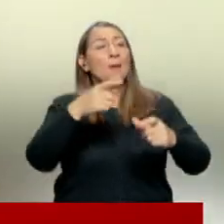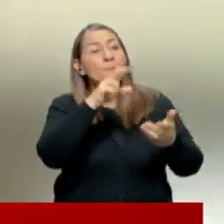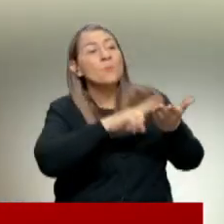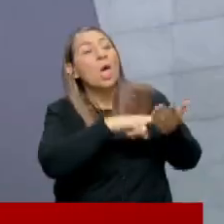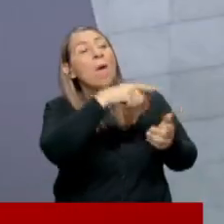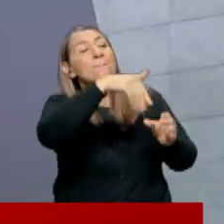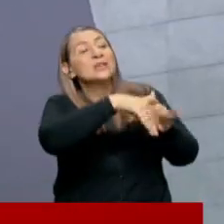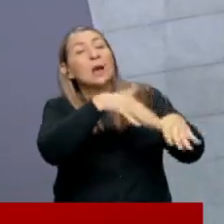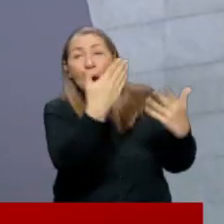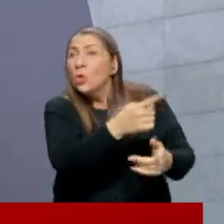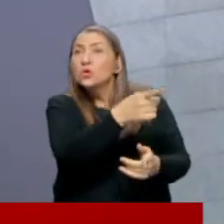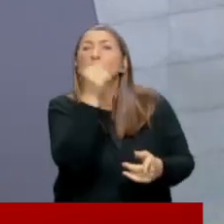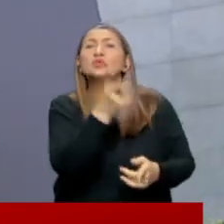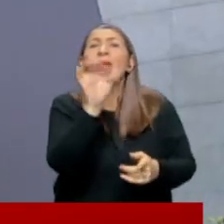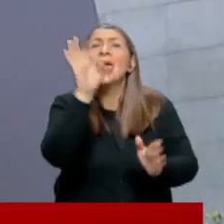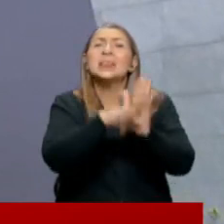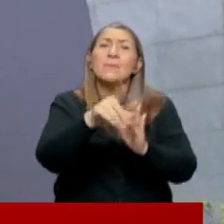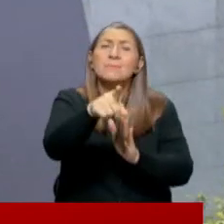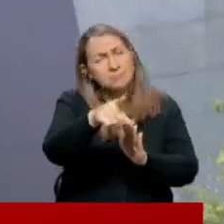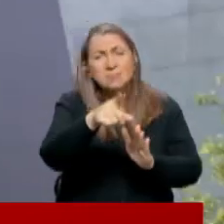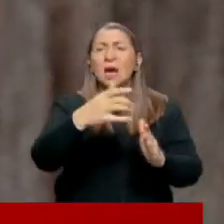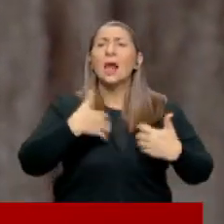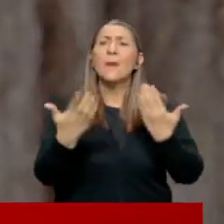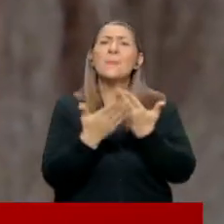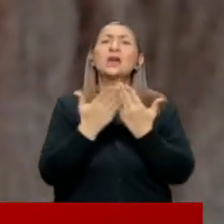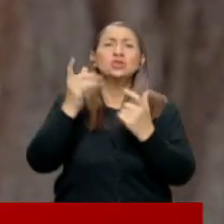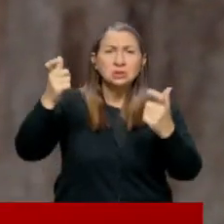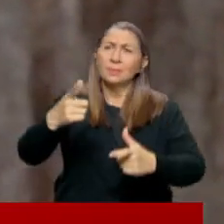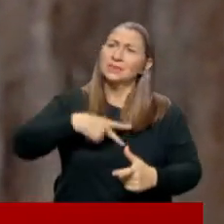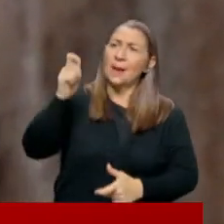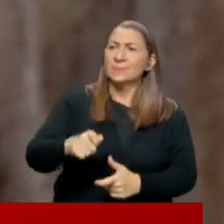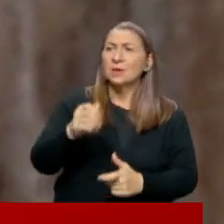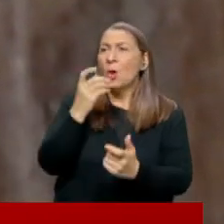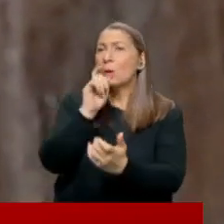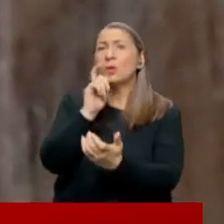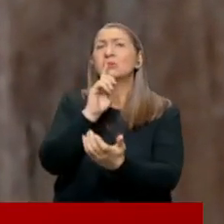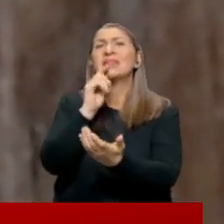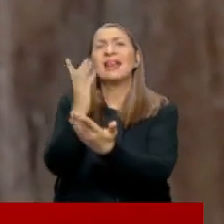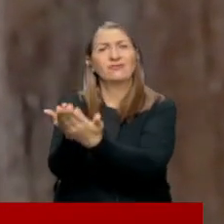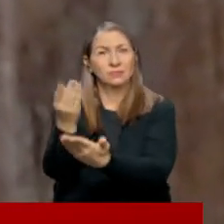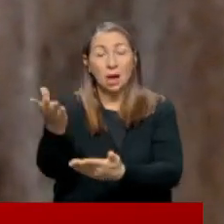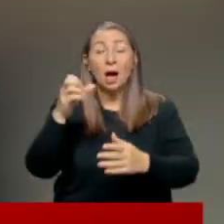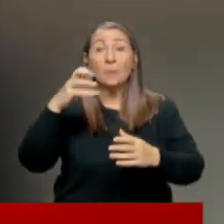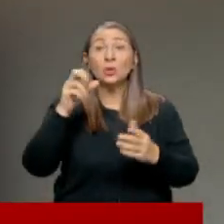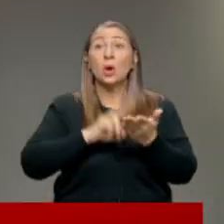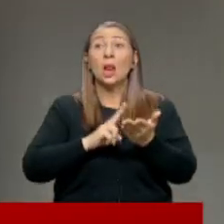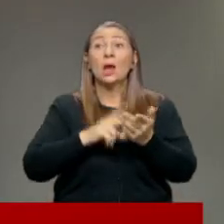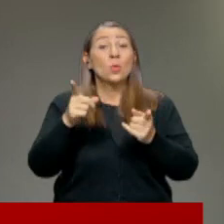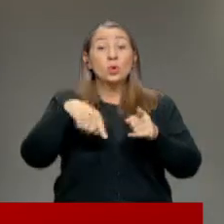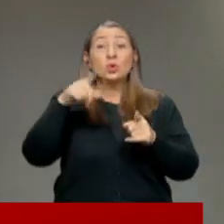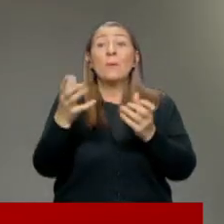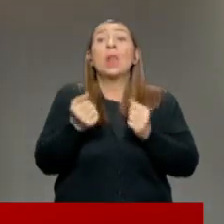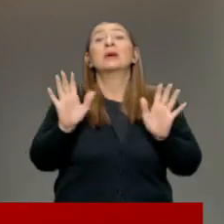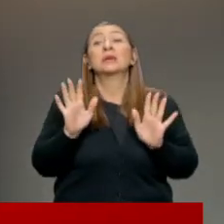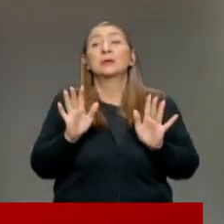meclis üyelerinin verdiği ve kabul edilen suda %50 indirimi Kahramanmaraş Belediyesi de yapsın yönerge verdi AK Partili üyeler önergeyi